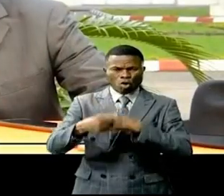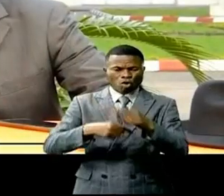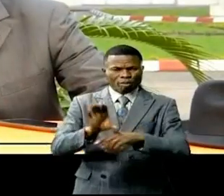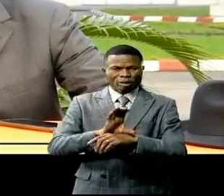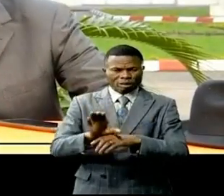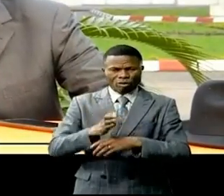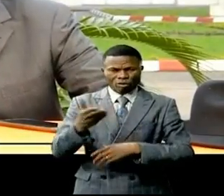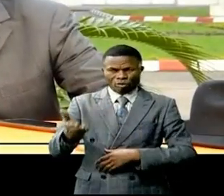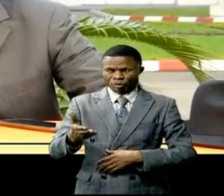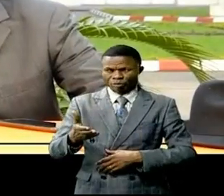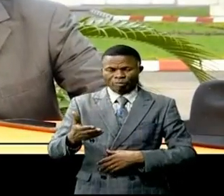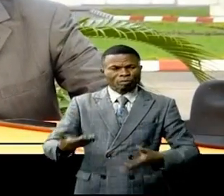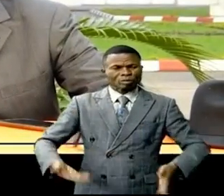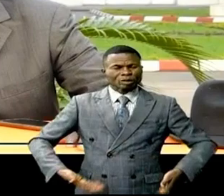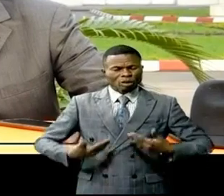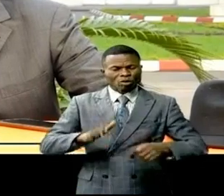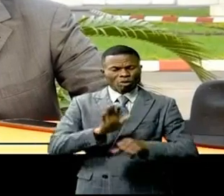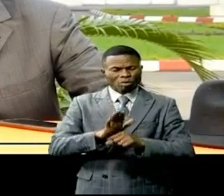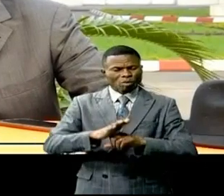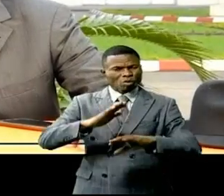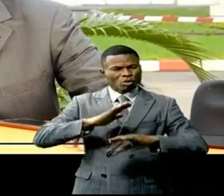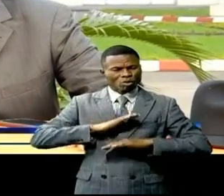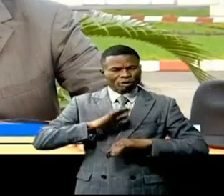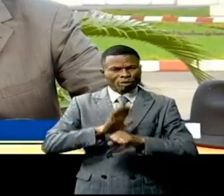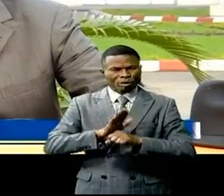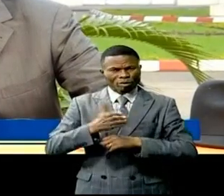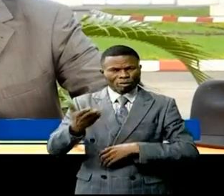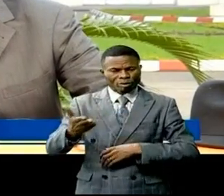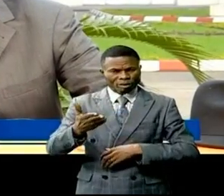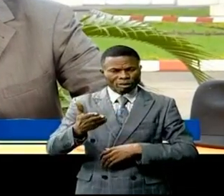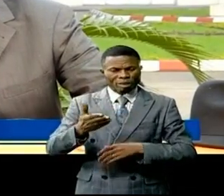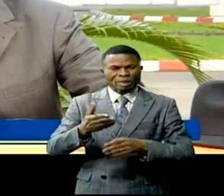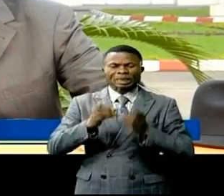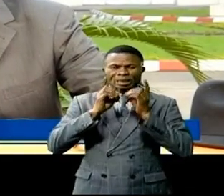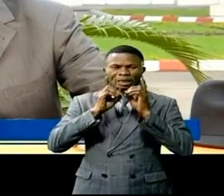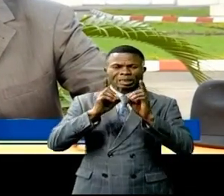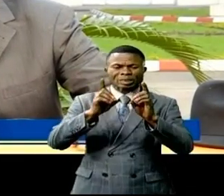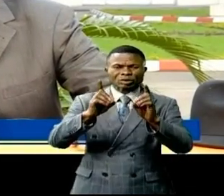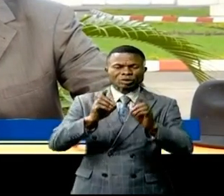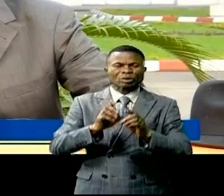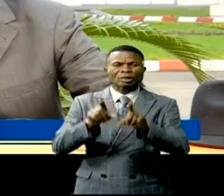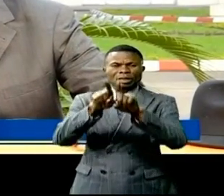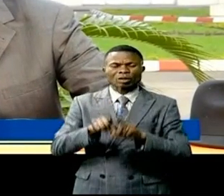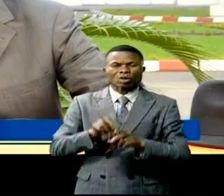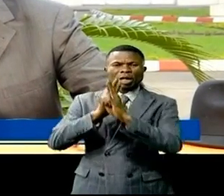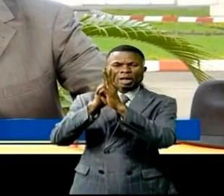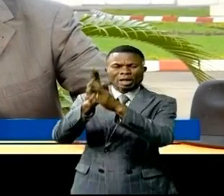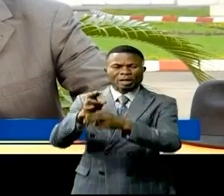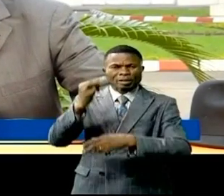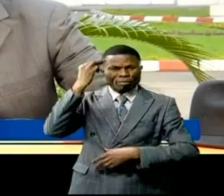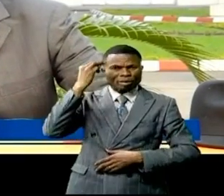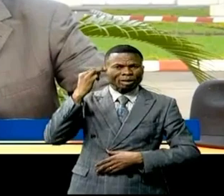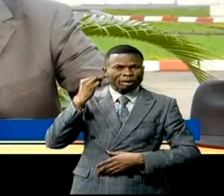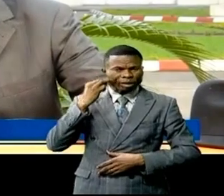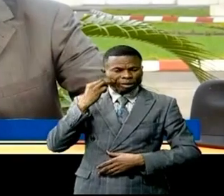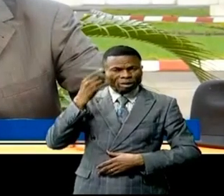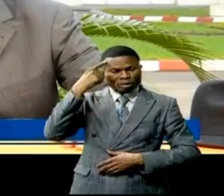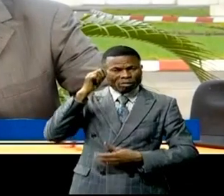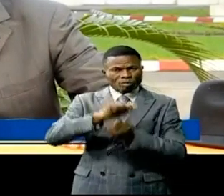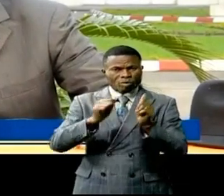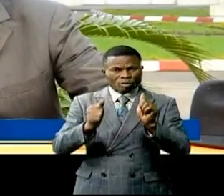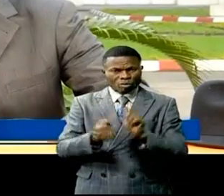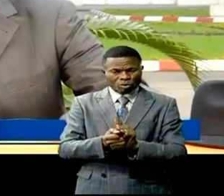J'étais très satisfait de l'exposé, de la réponse du ministre à la question du